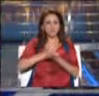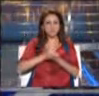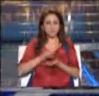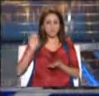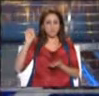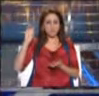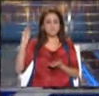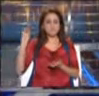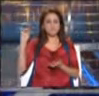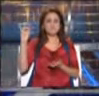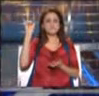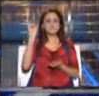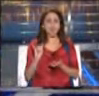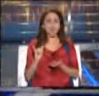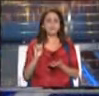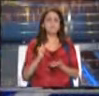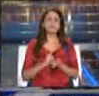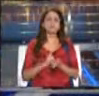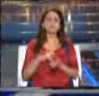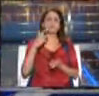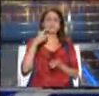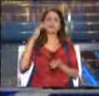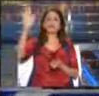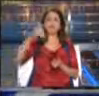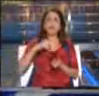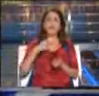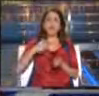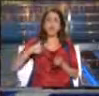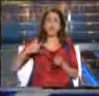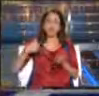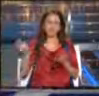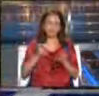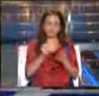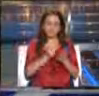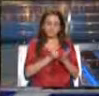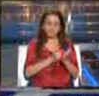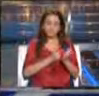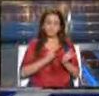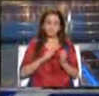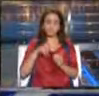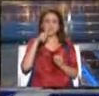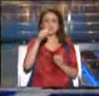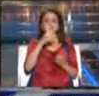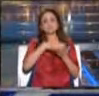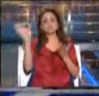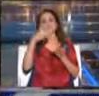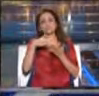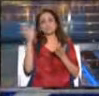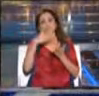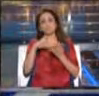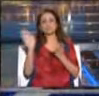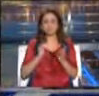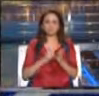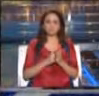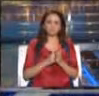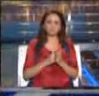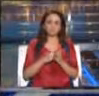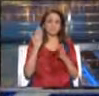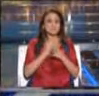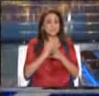عمر، قال لك لا بقى تعالوا بقى نغرب الأسماء اللي موجودة دي كلها، مشى بتاع 60-70 واحد خلاص مشاهم